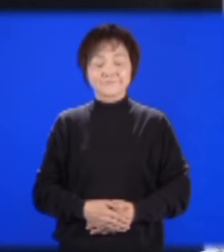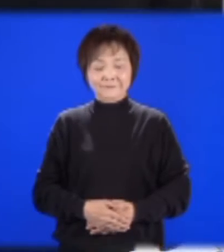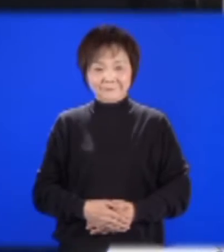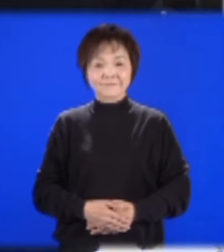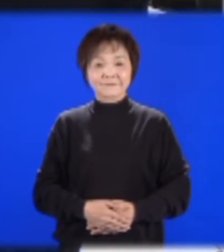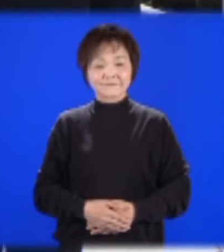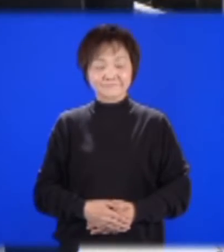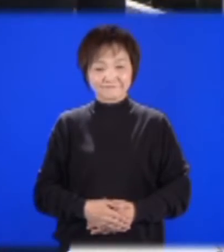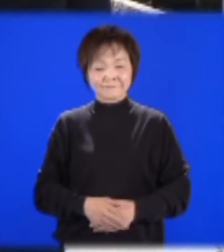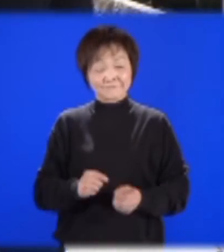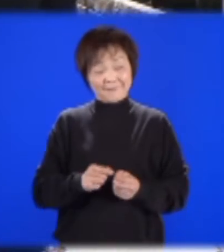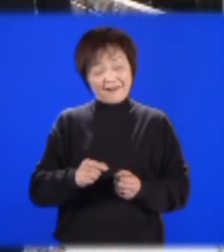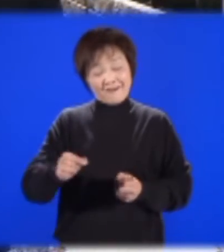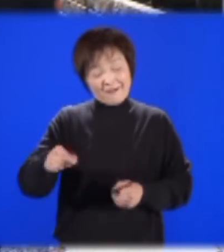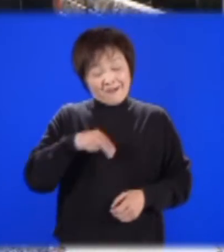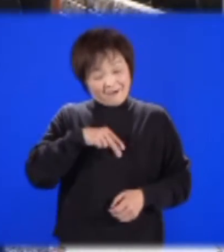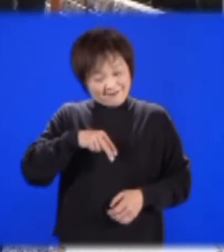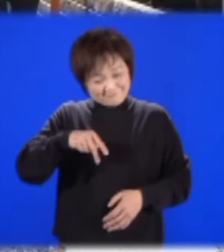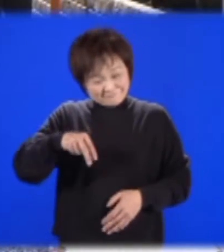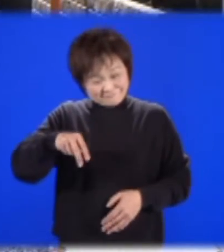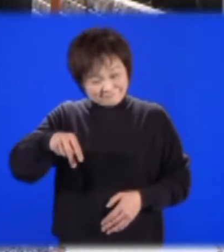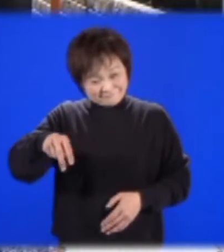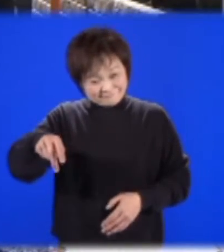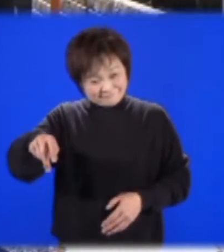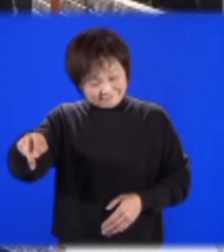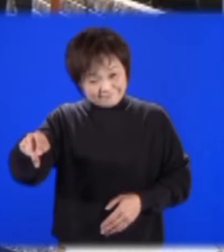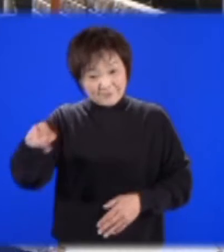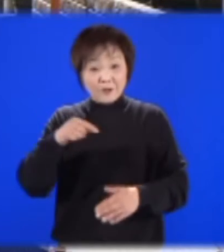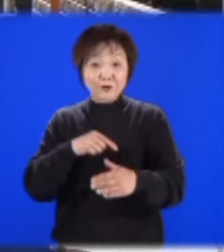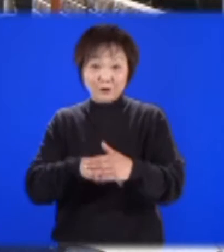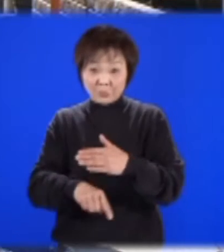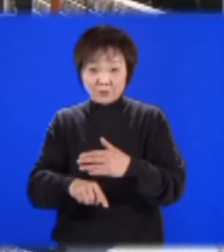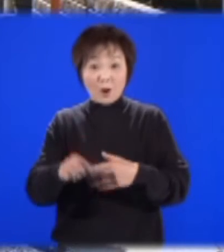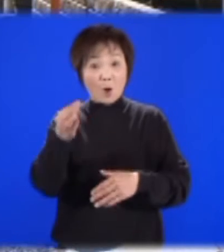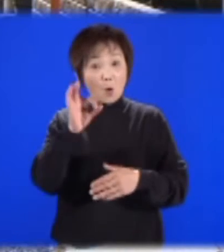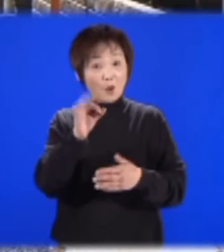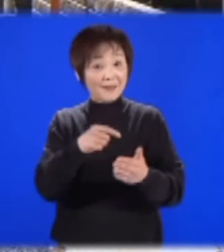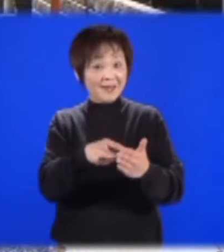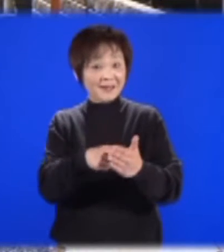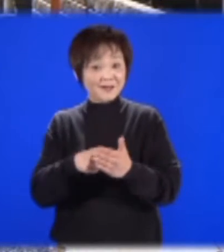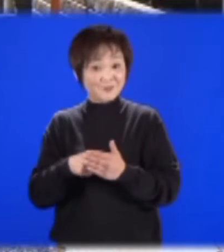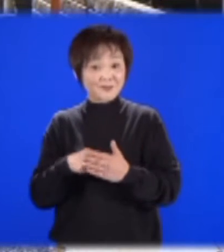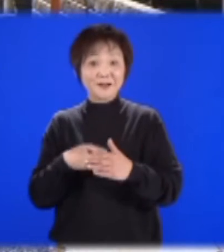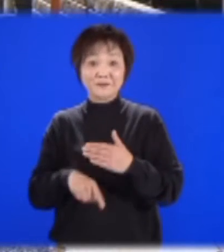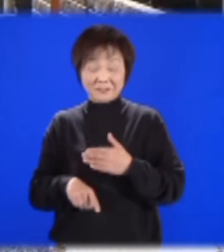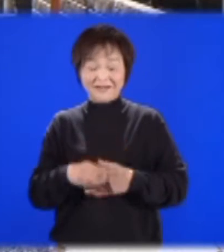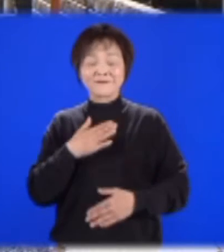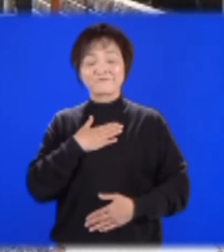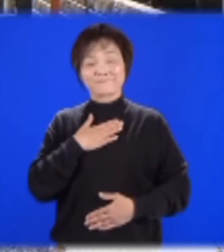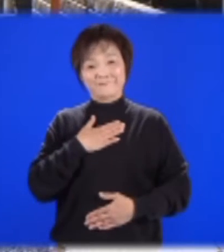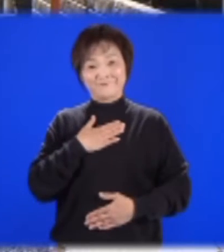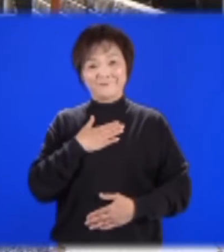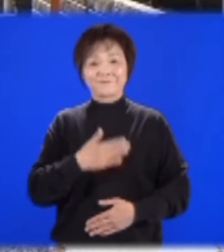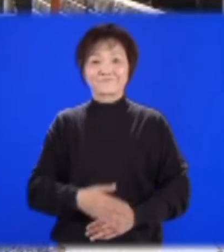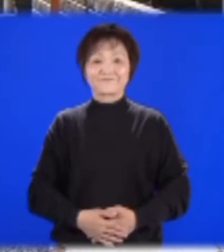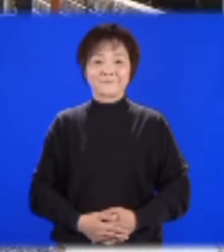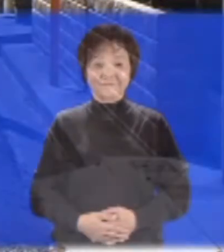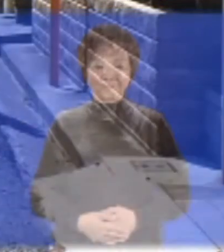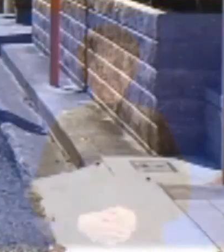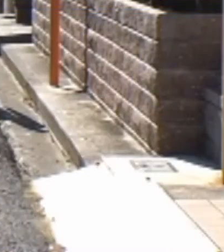なるほど。1日に40キロ近い距離を歩いていたのには、そんな経済的な理由もあったんですね。